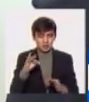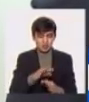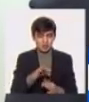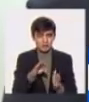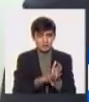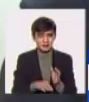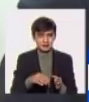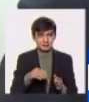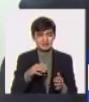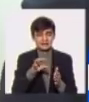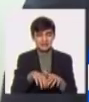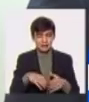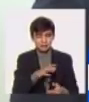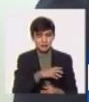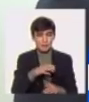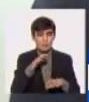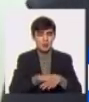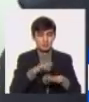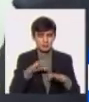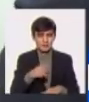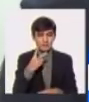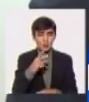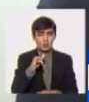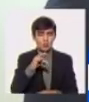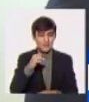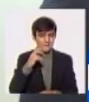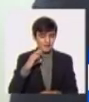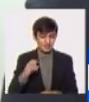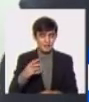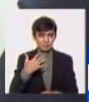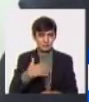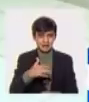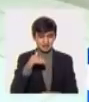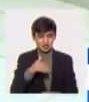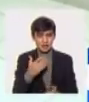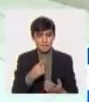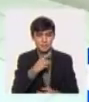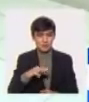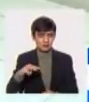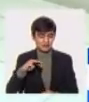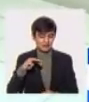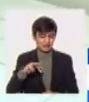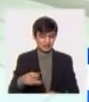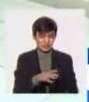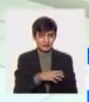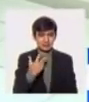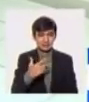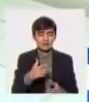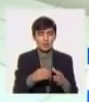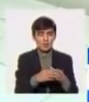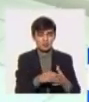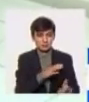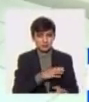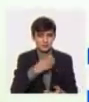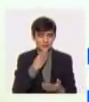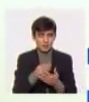беспрепятственно сняты с банка второго уровня в суммах от 50 и более миллионов тенге. 30 компаний, которые